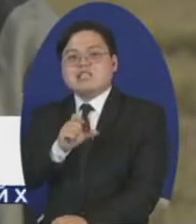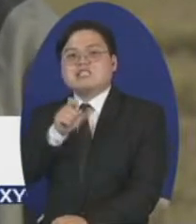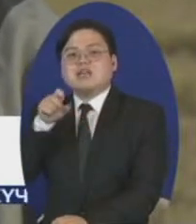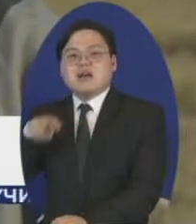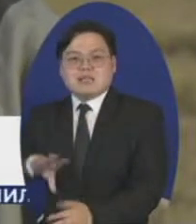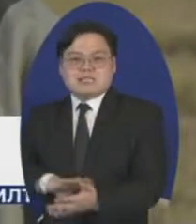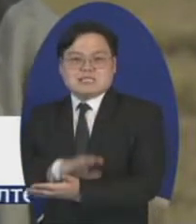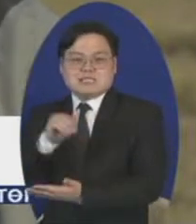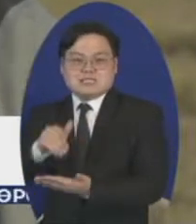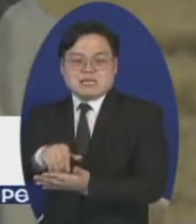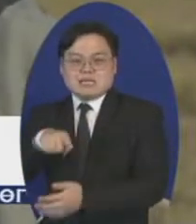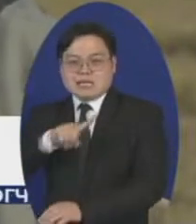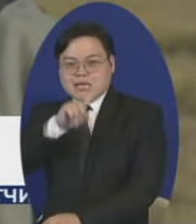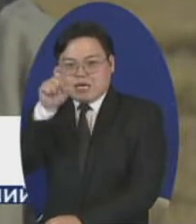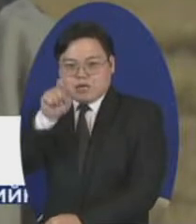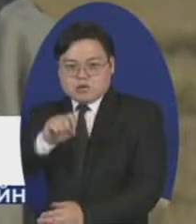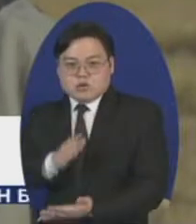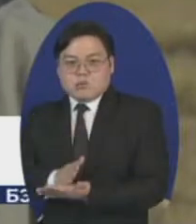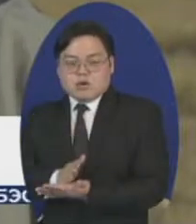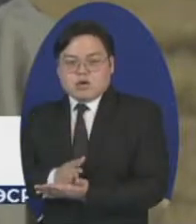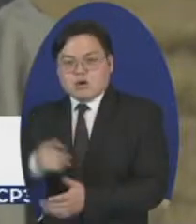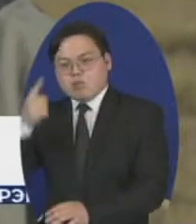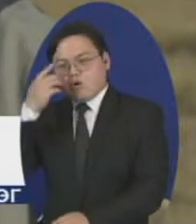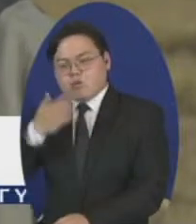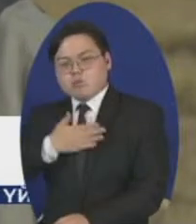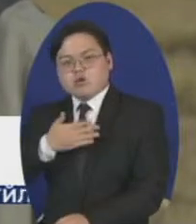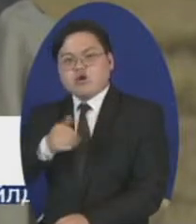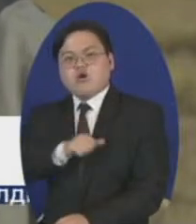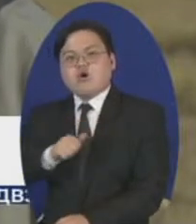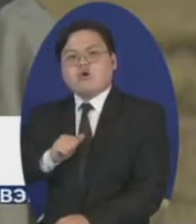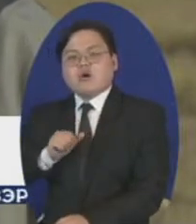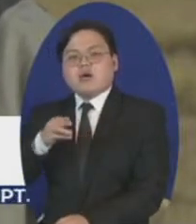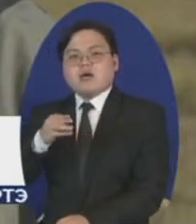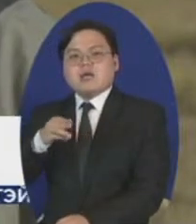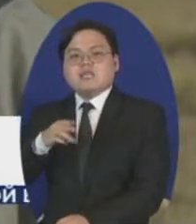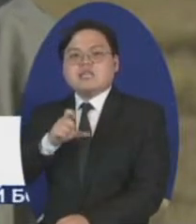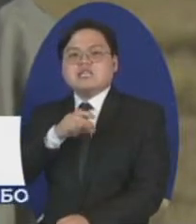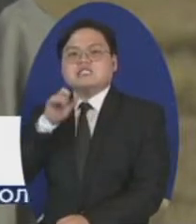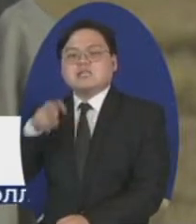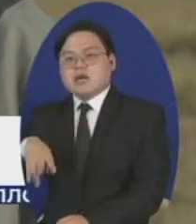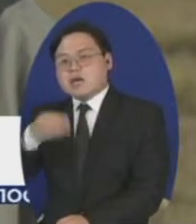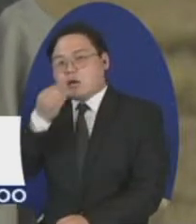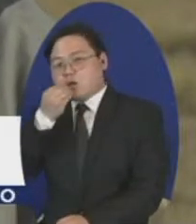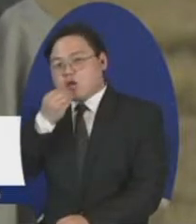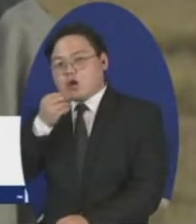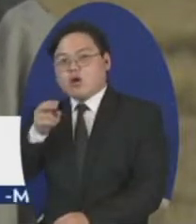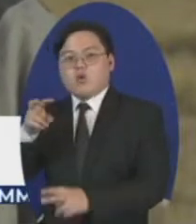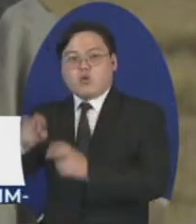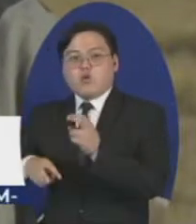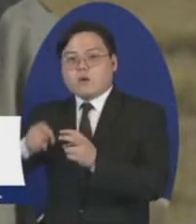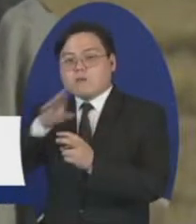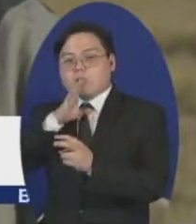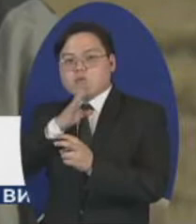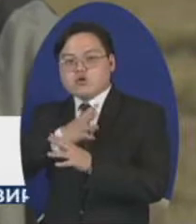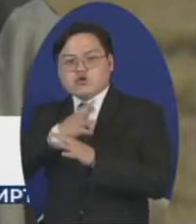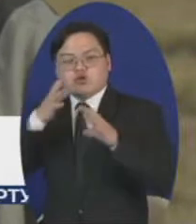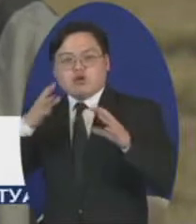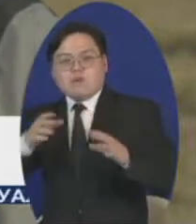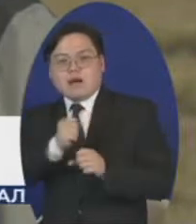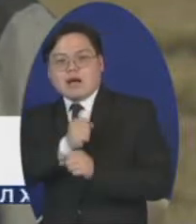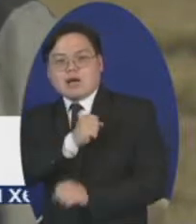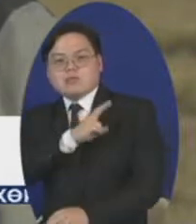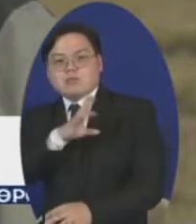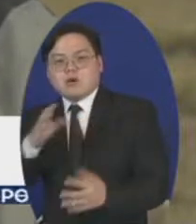асуудал байгаа даа. Тийм учраас энэ үндэсний томоохон тэжээл үйлдвэрлэгч компаниуд энэ томоохон аж ахуйнуудтайгаа